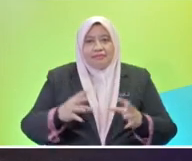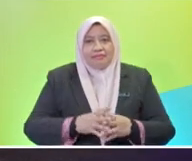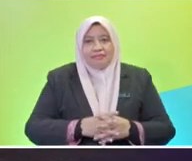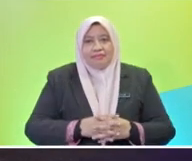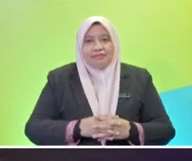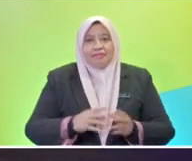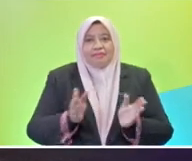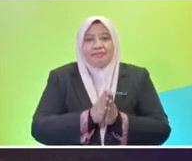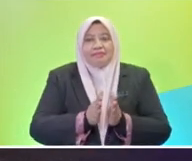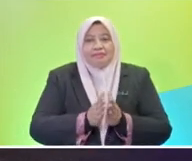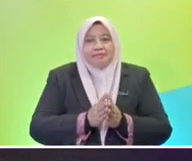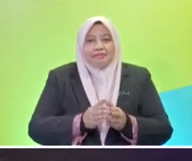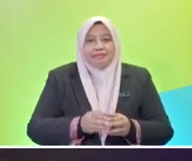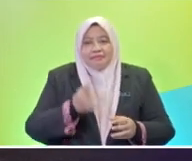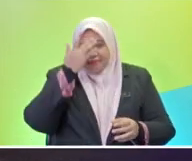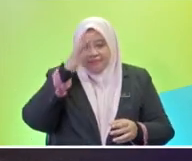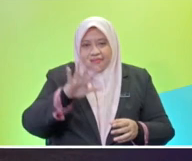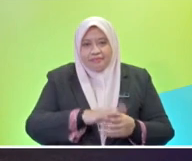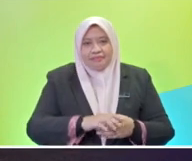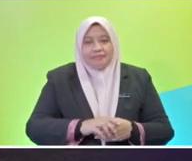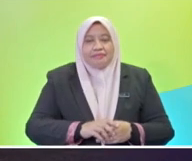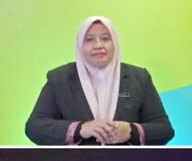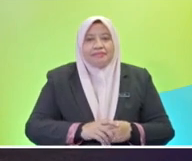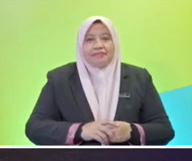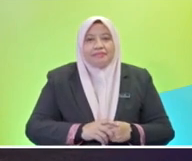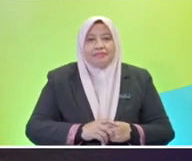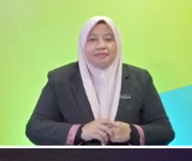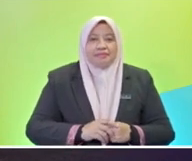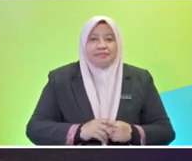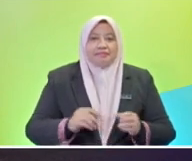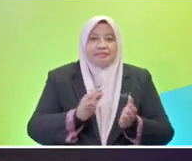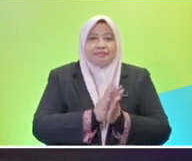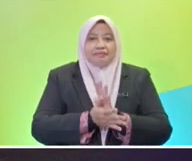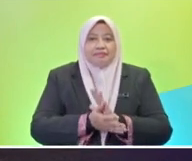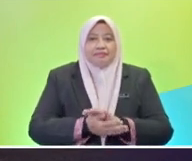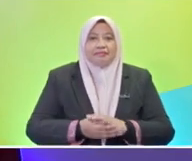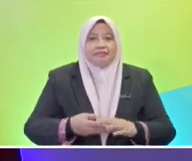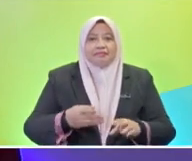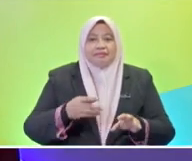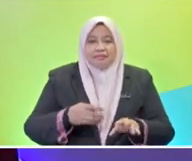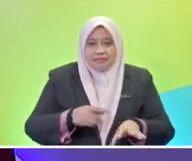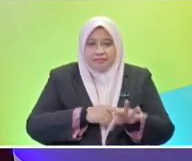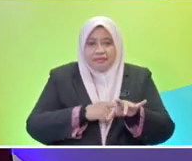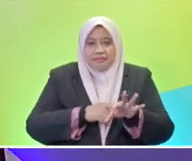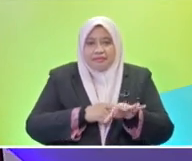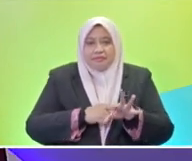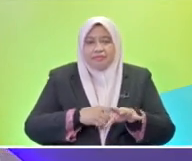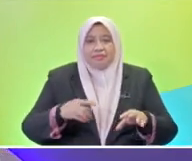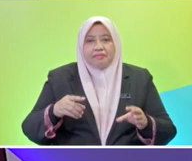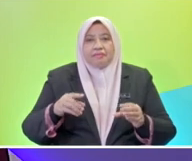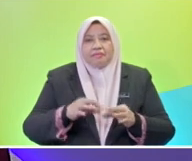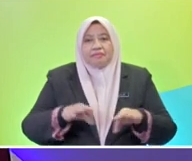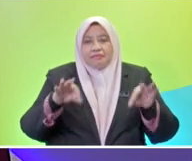Ahmad. Tepuk semua untuk Ahmad. Pandai sebut. Okey. Yeah. Jadi dia perlukan selain pada karbon